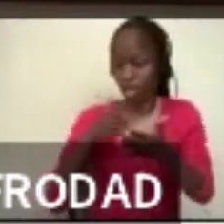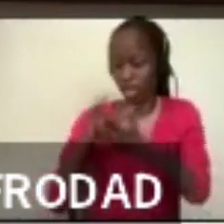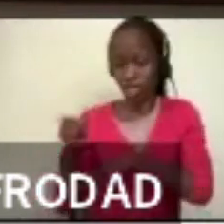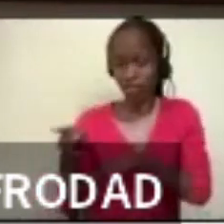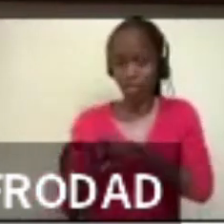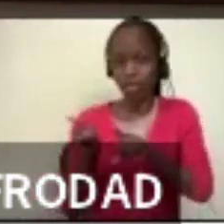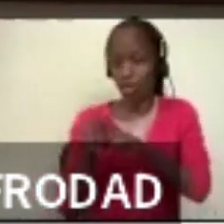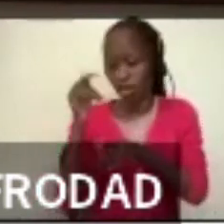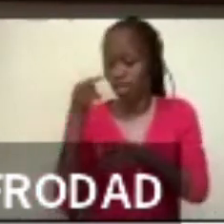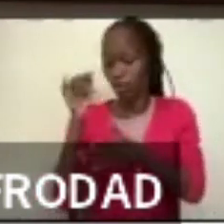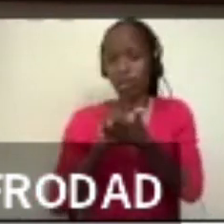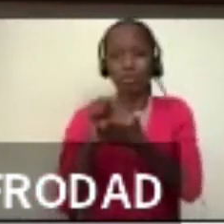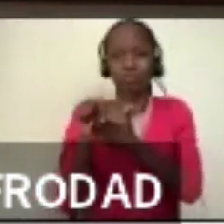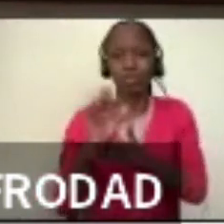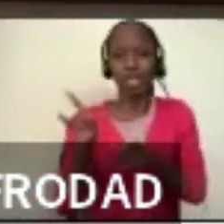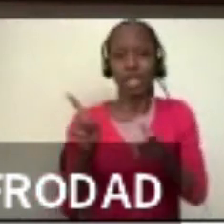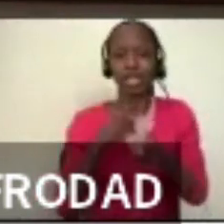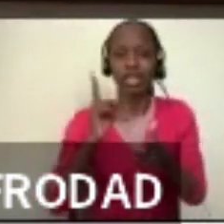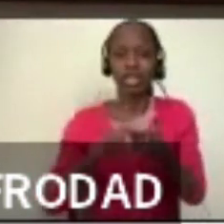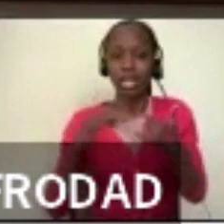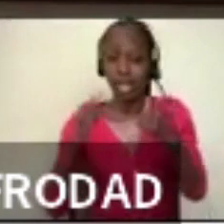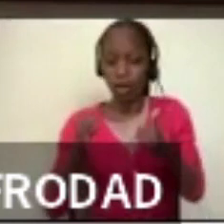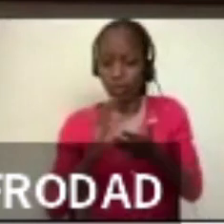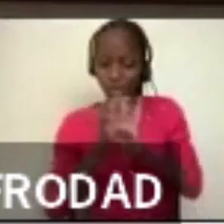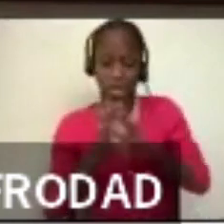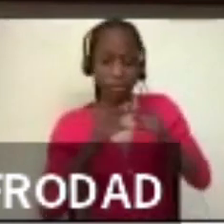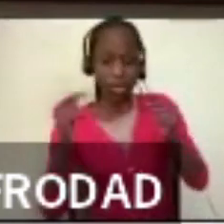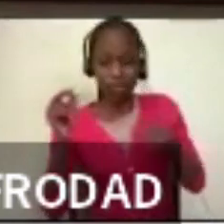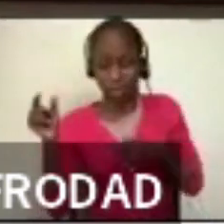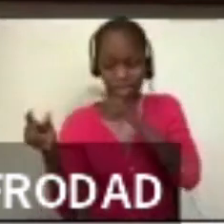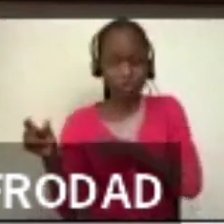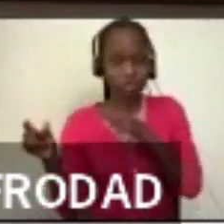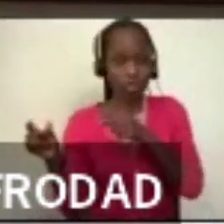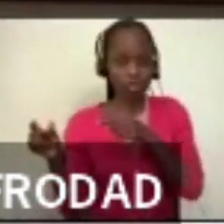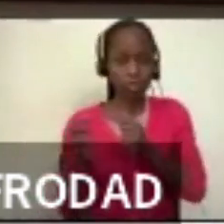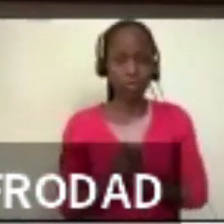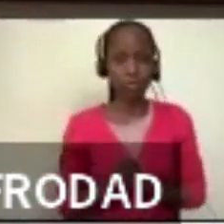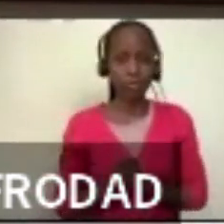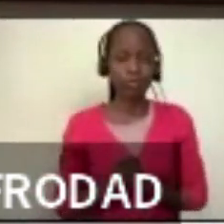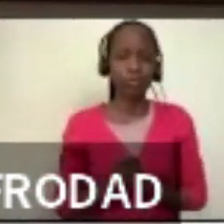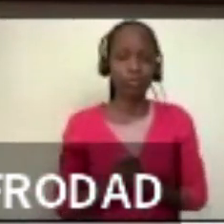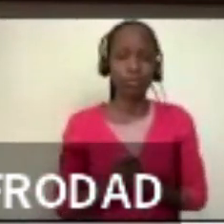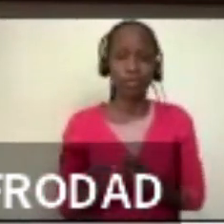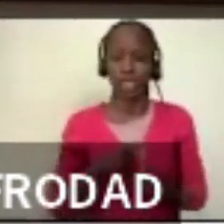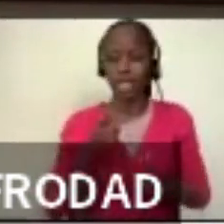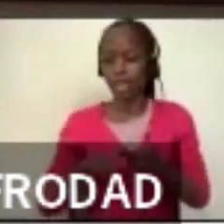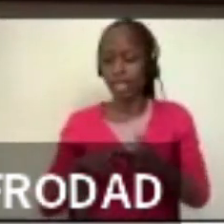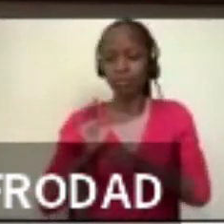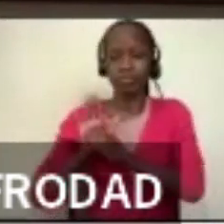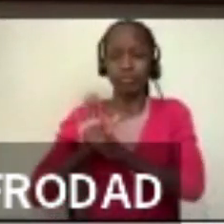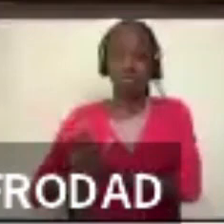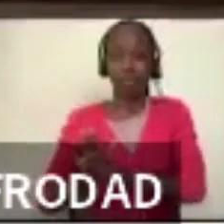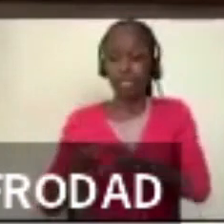on devient sa cible. Donc, commencent les harcèlements, les menaces